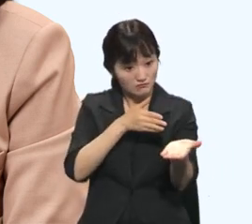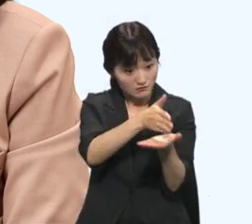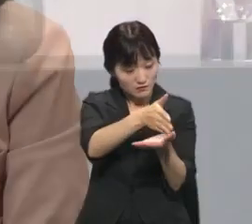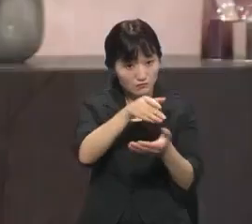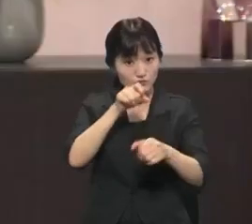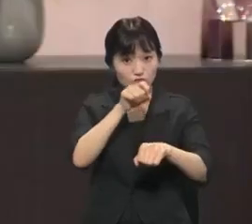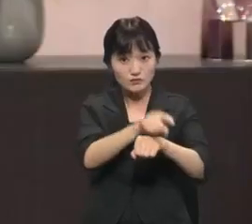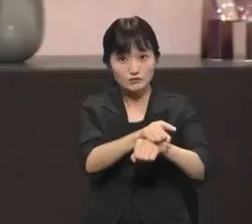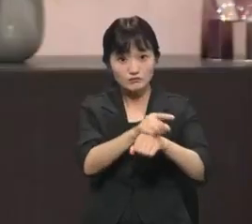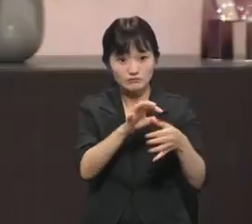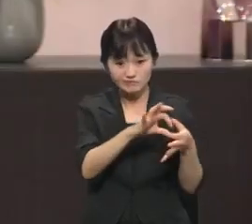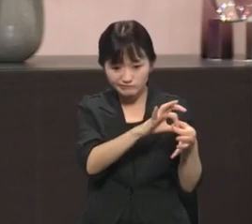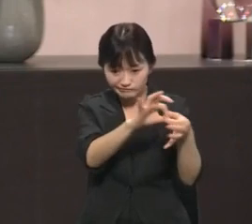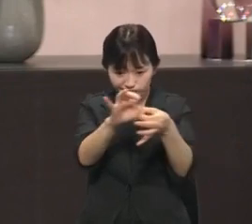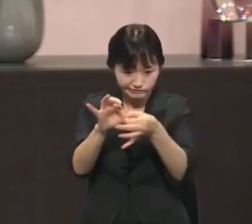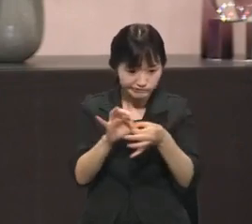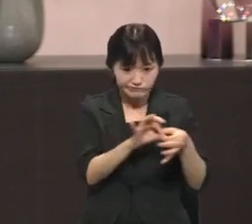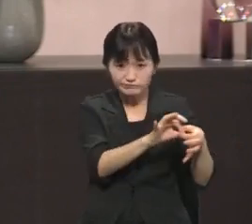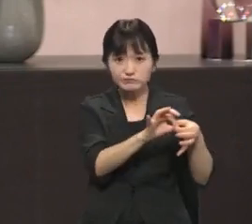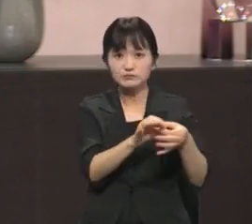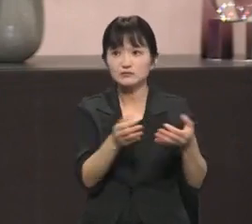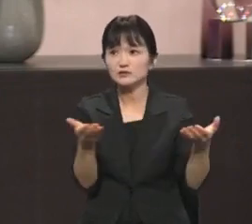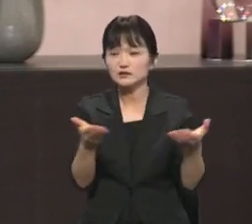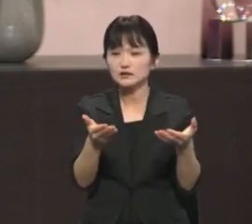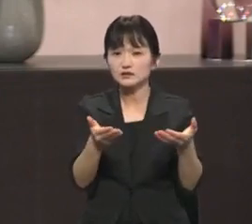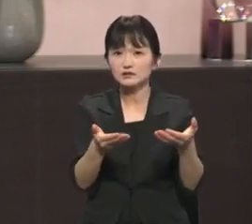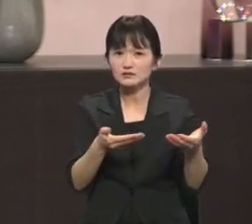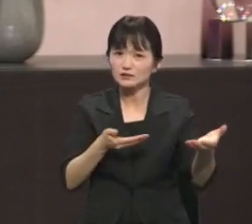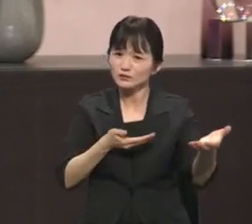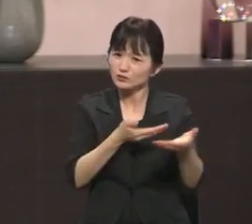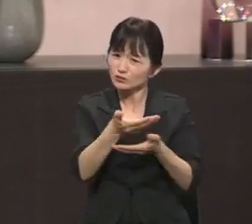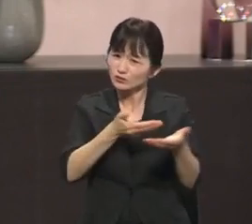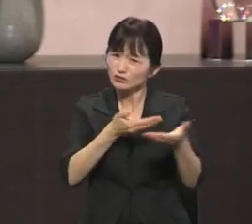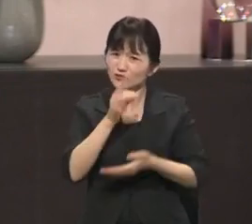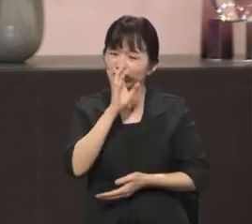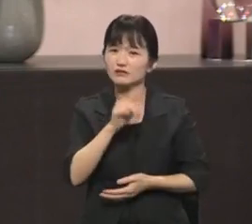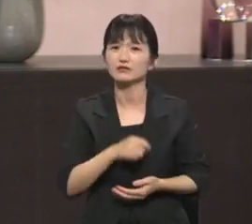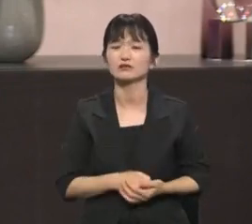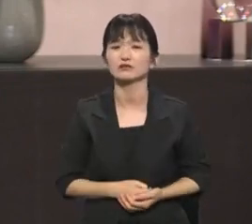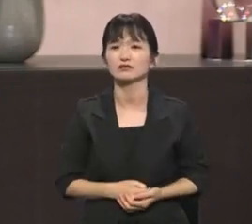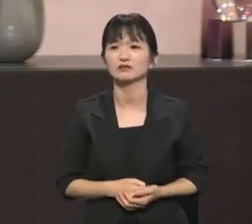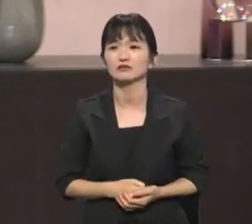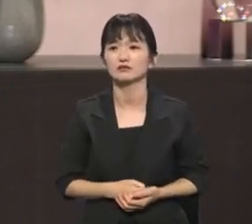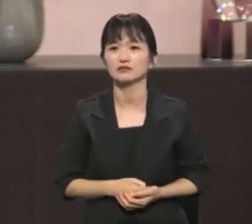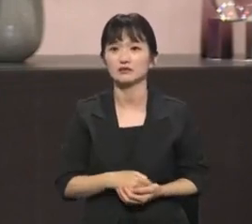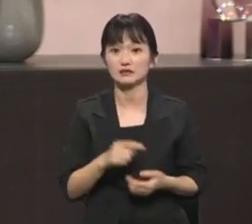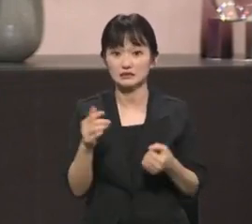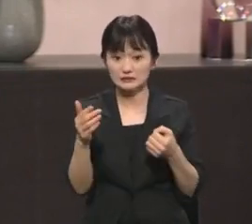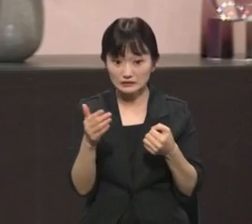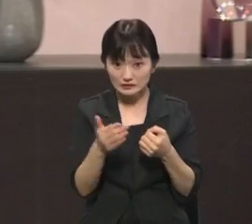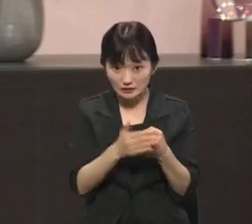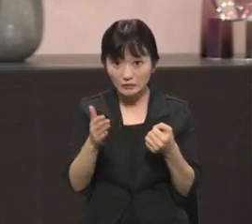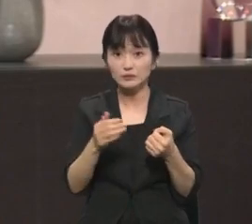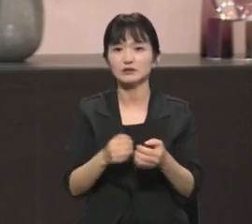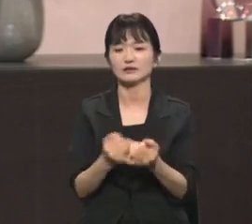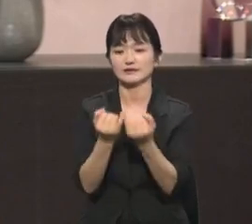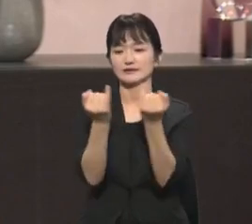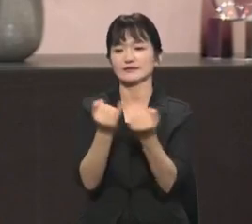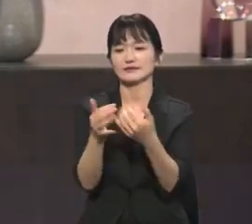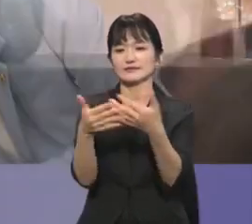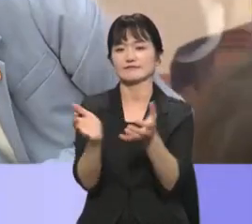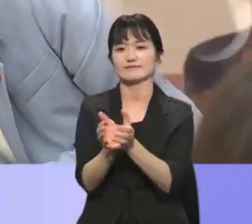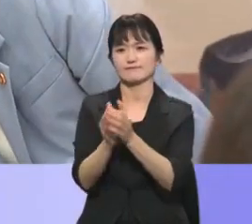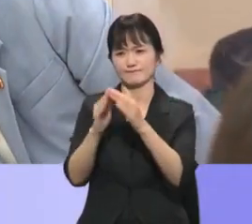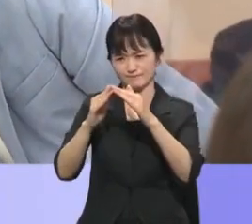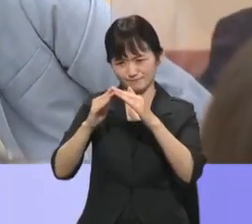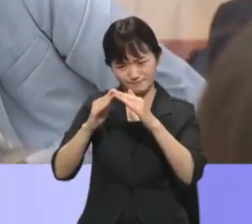어떤 유기적인 연관성 유기적인 업무 안 된다고 일단 평가가 굉장히 많거든요 그러니까 이제 폐지론까지도 막 등장하고 있는 와중에 사실